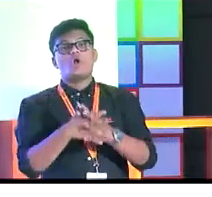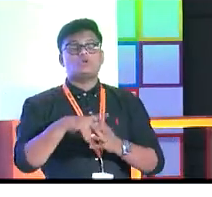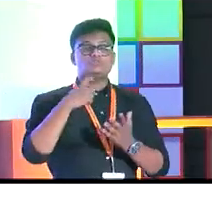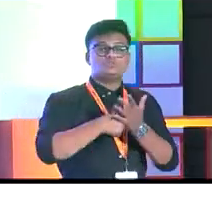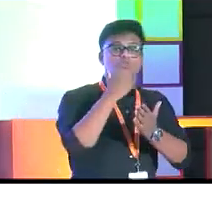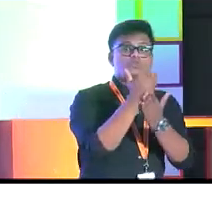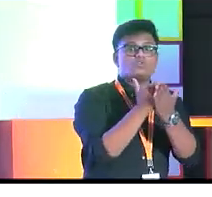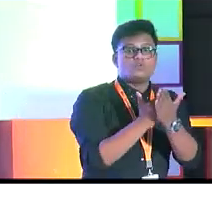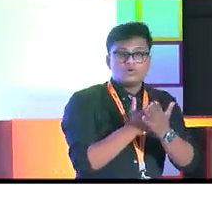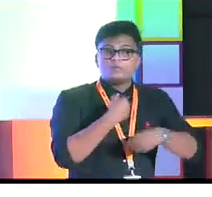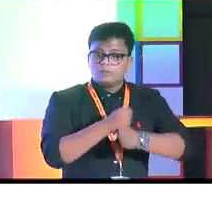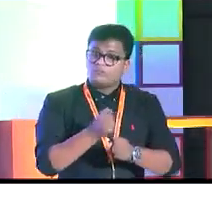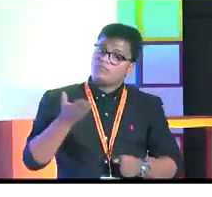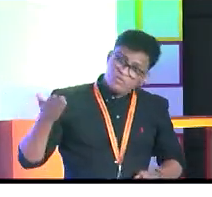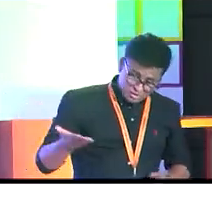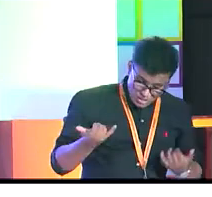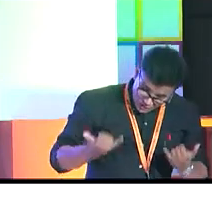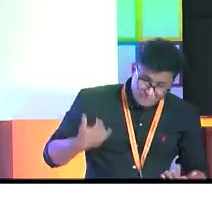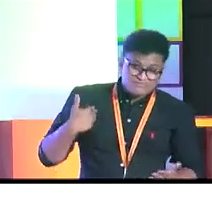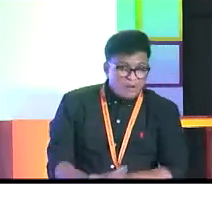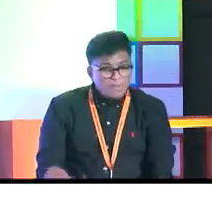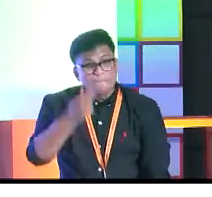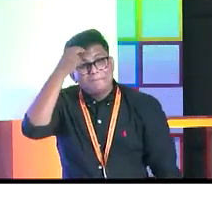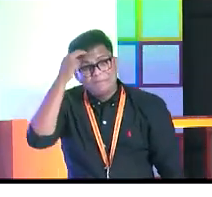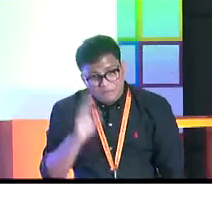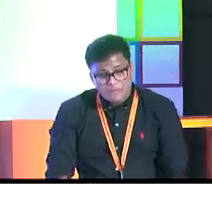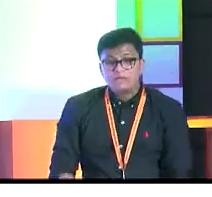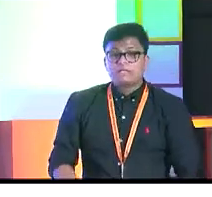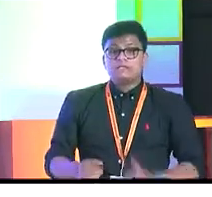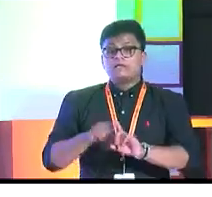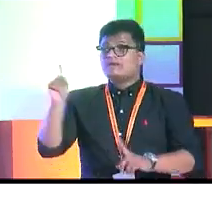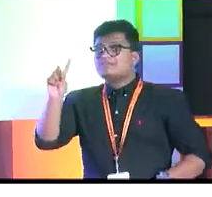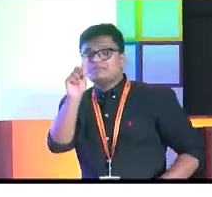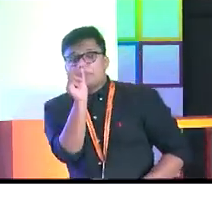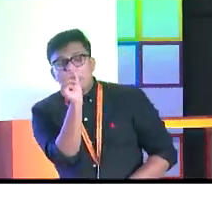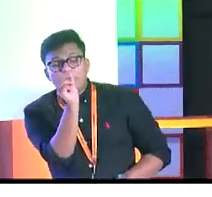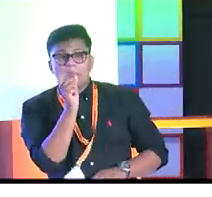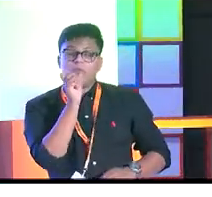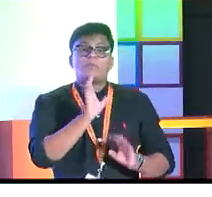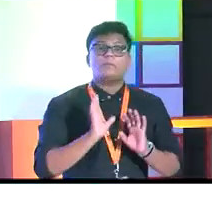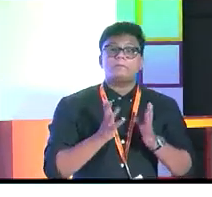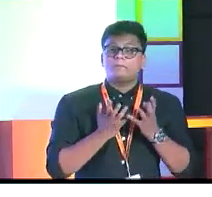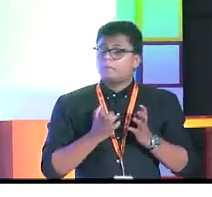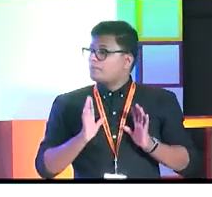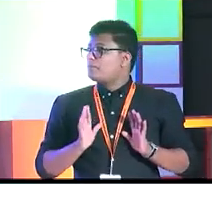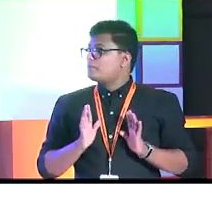लिए आज भी ये नॉन इश्यू है. तो मैं आज एक सिर्फ छोटी सी बात बोलना चाहूँगा कि